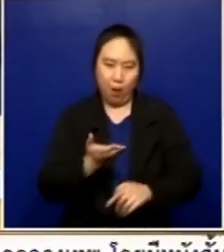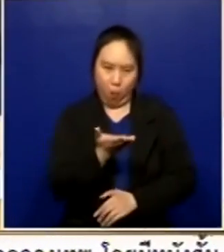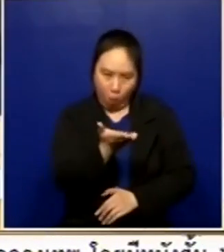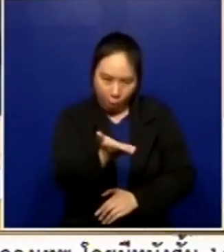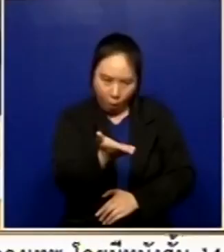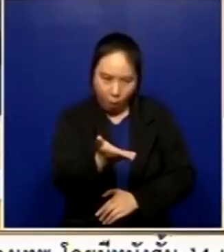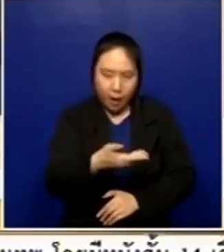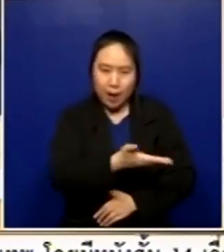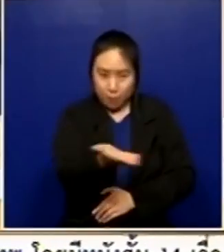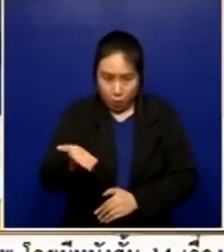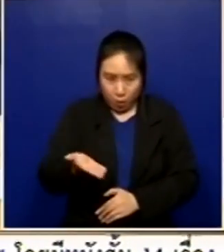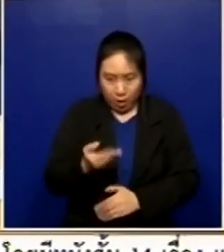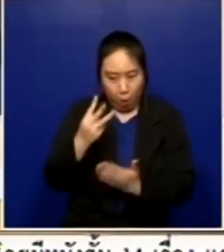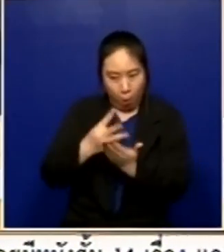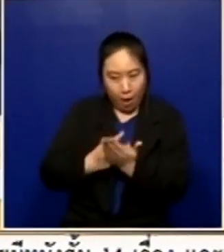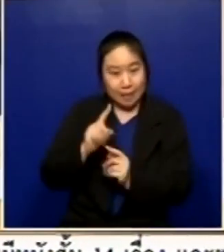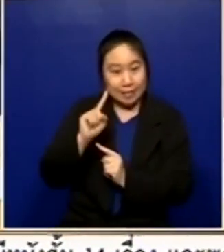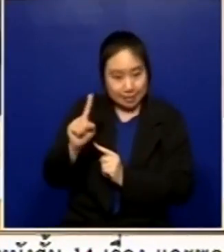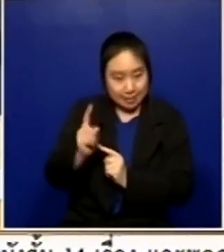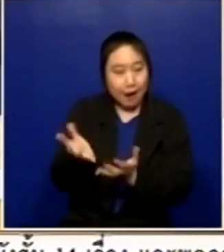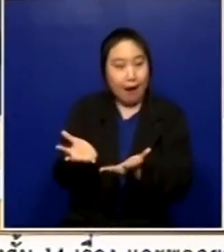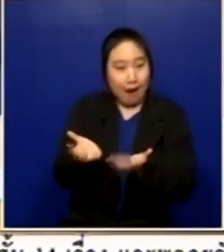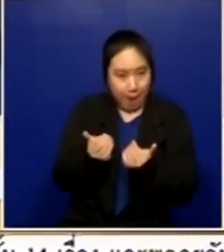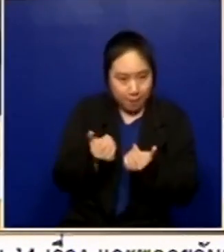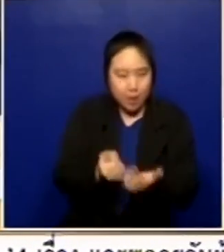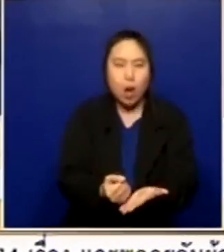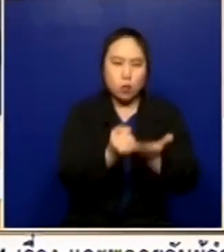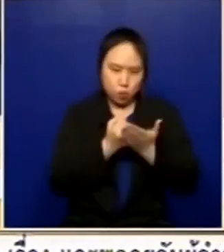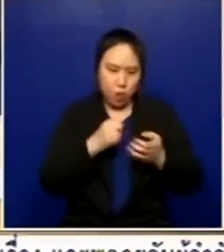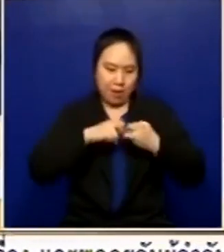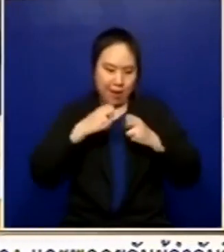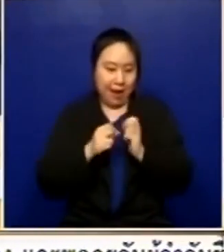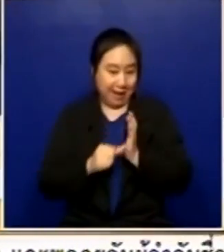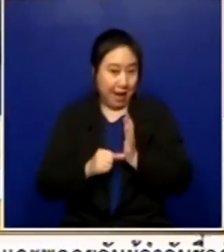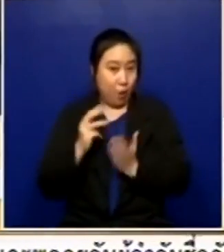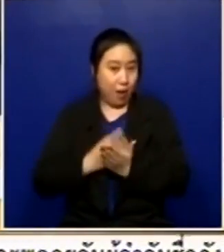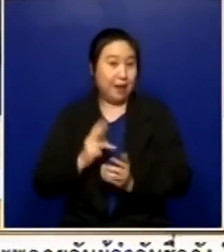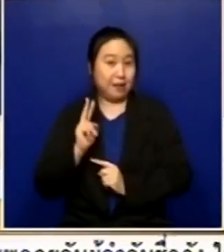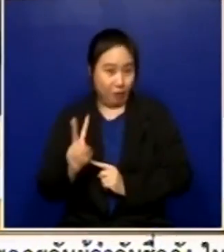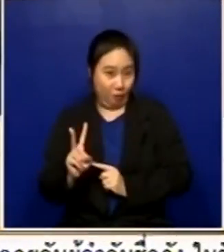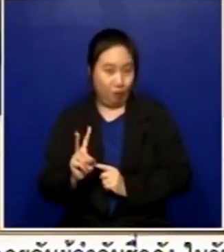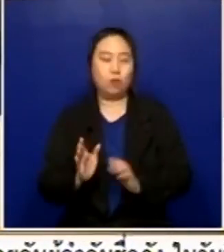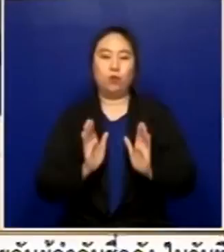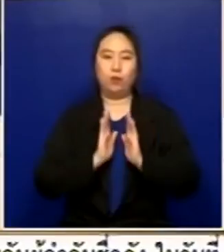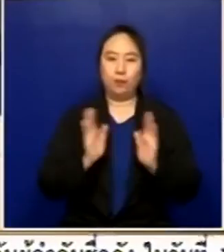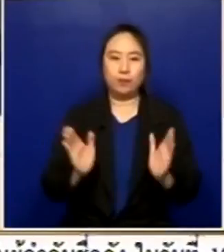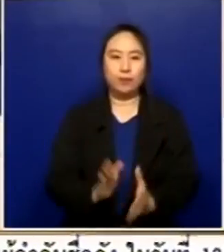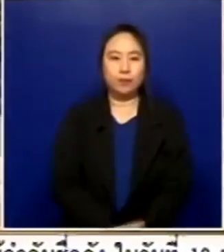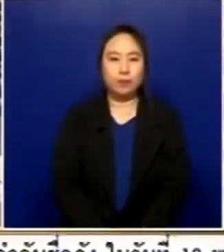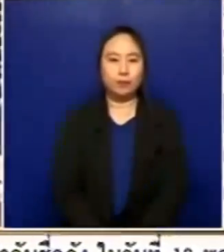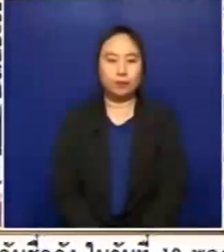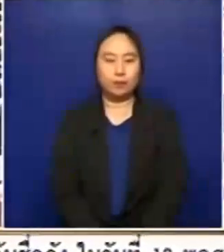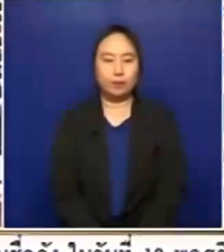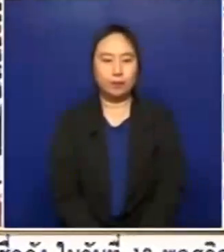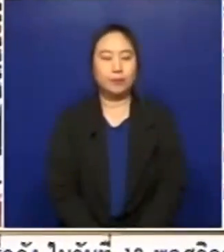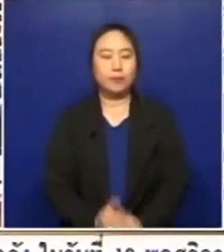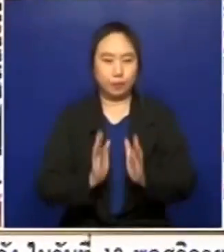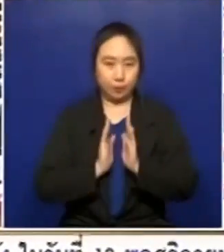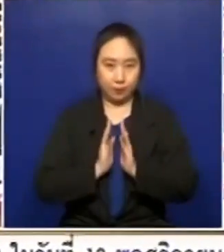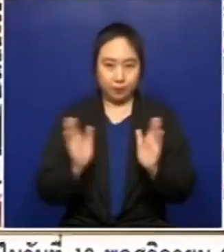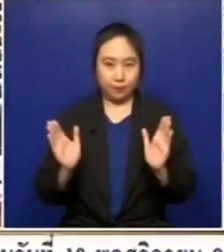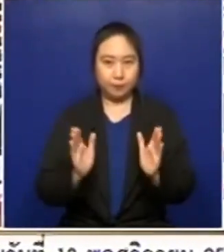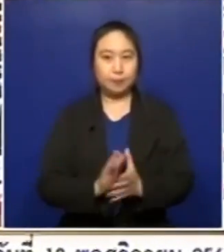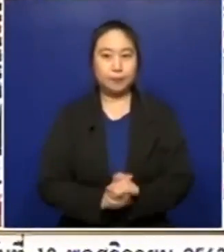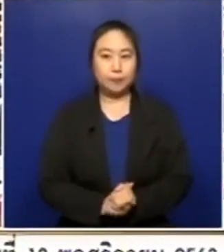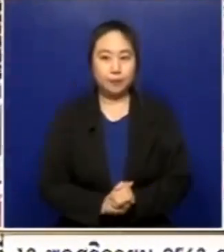กวนท่านให้รับในวาระแรกและช่วยเราในการแก้ปัญหานี้ในวาระที่ 2ขอบคุณครับขอขอบคุณนะครับ